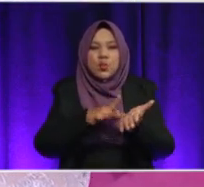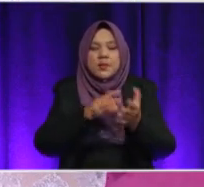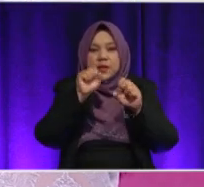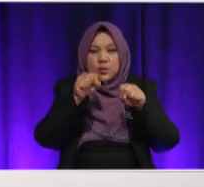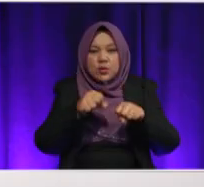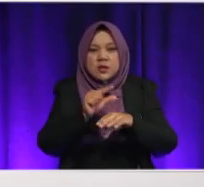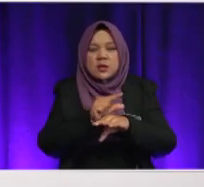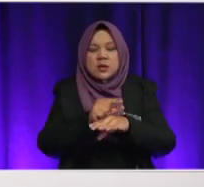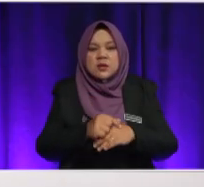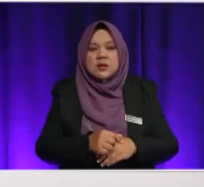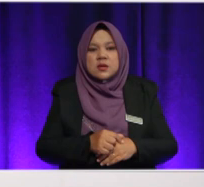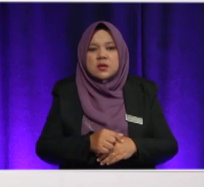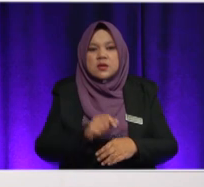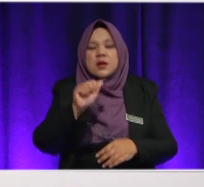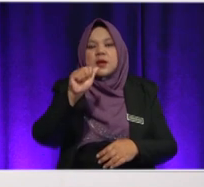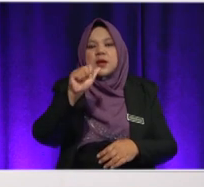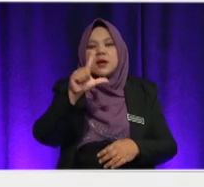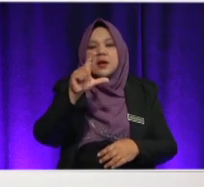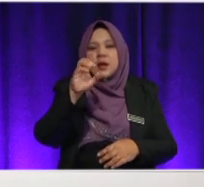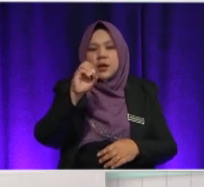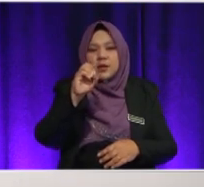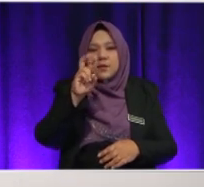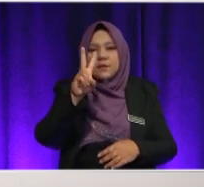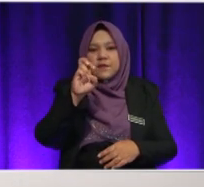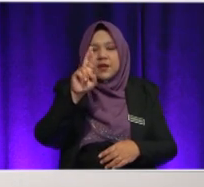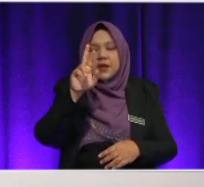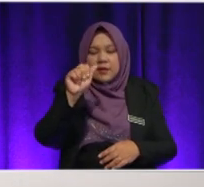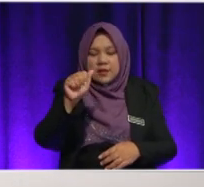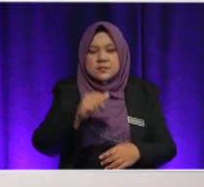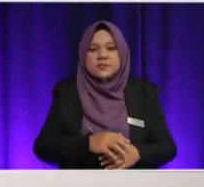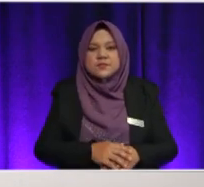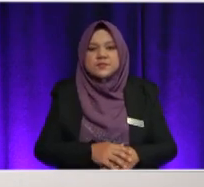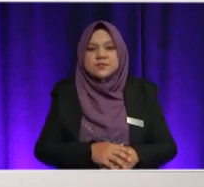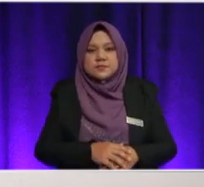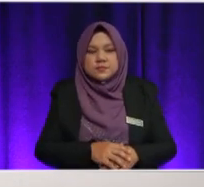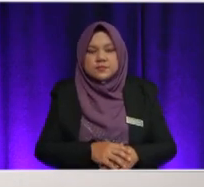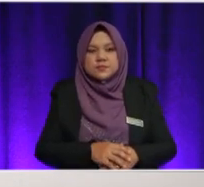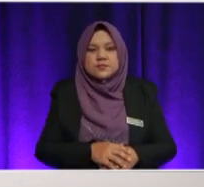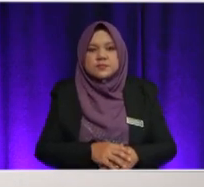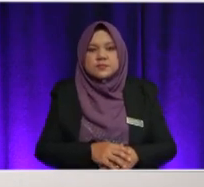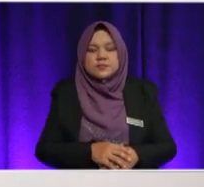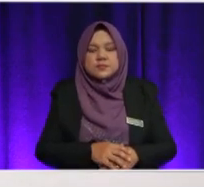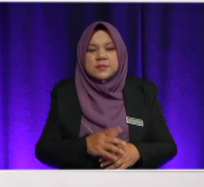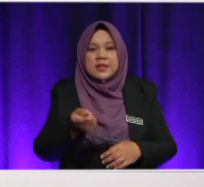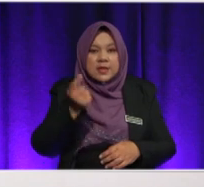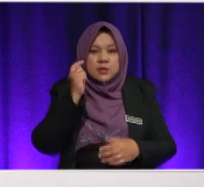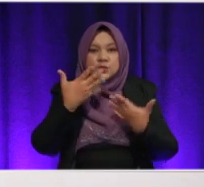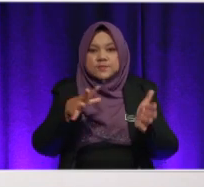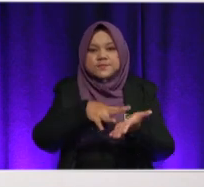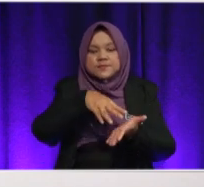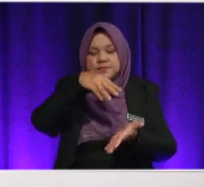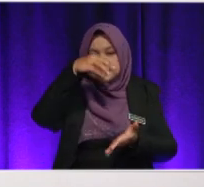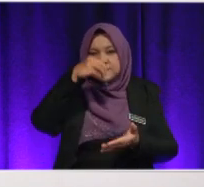ini ialah aloe vera Oke mestilah elo Nah kita belajar tadi kan